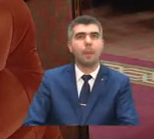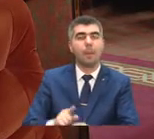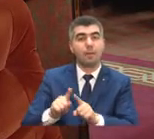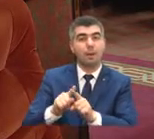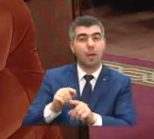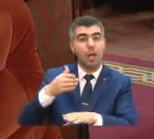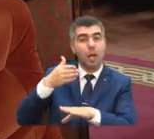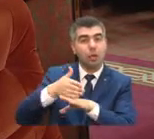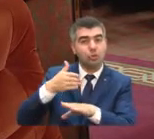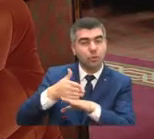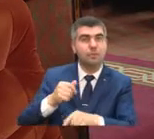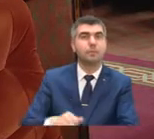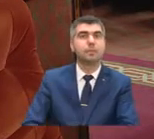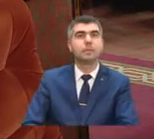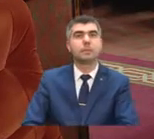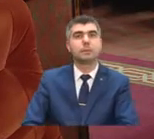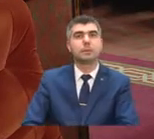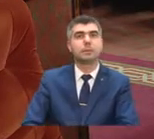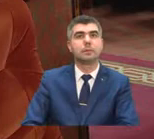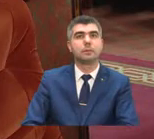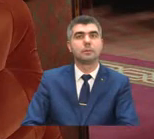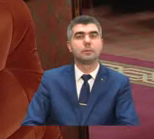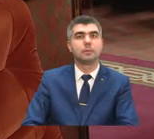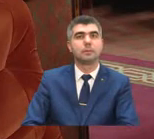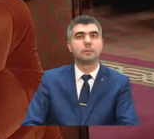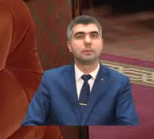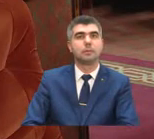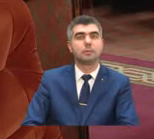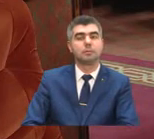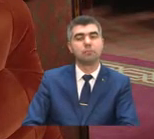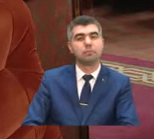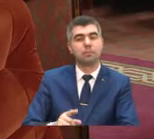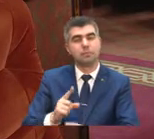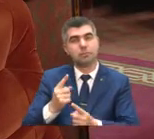الحطب بنوع من سميتو من